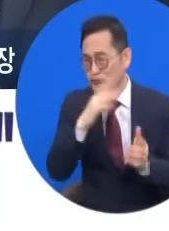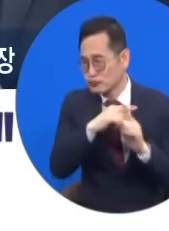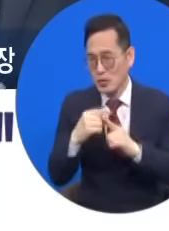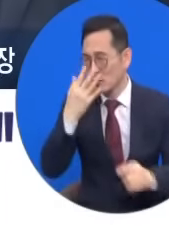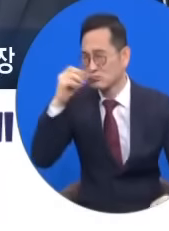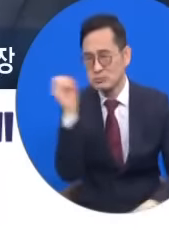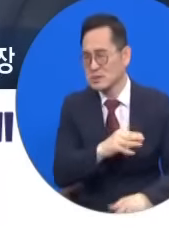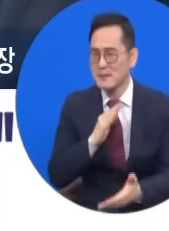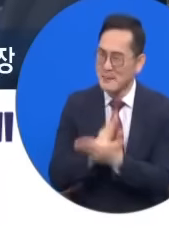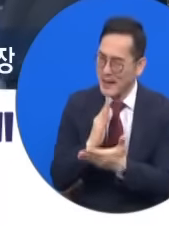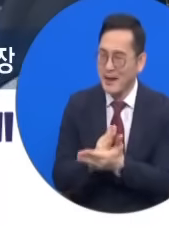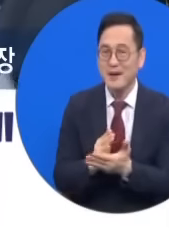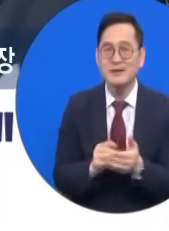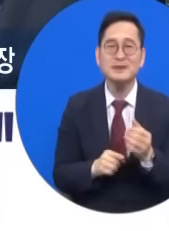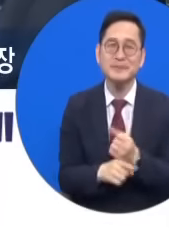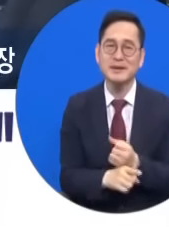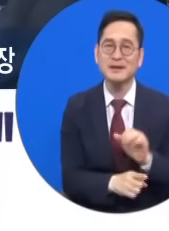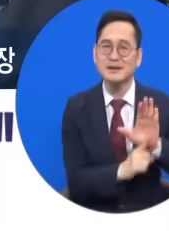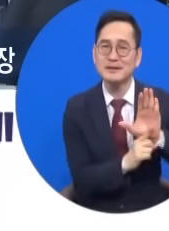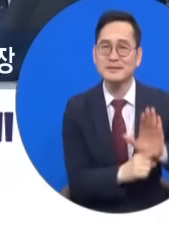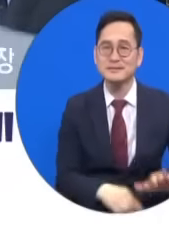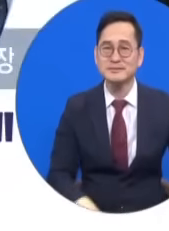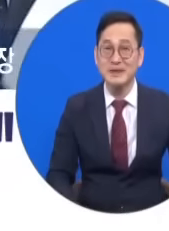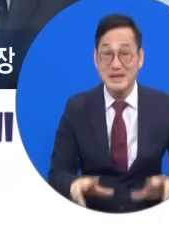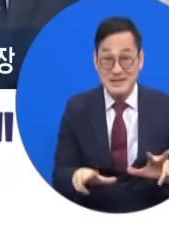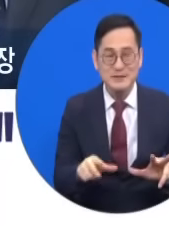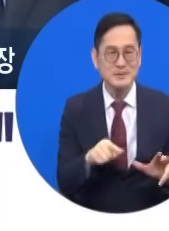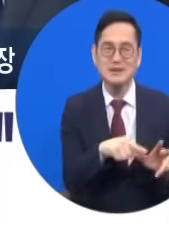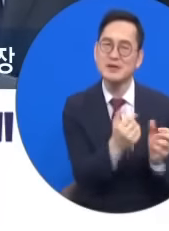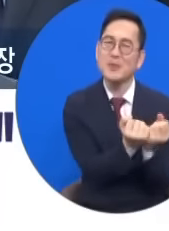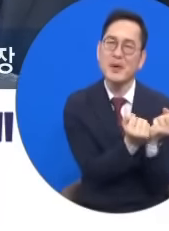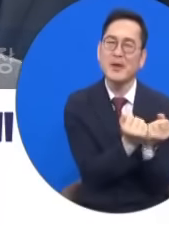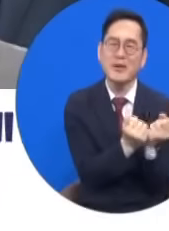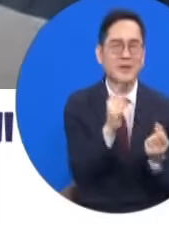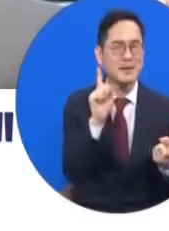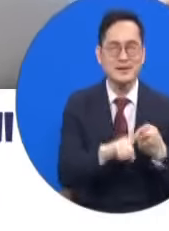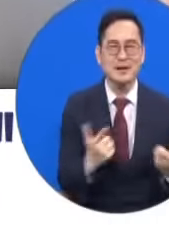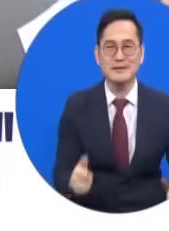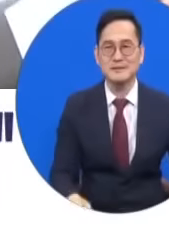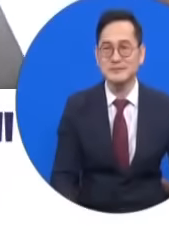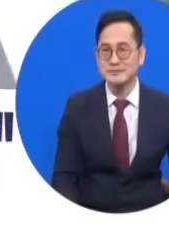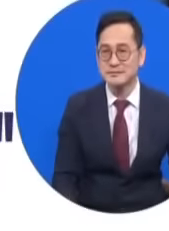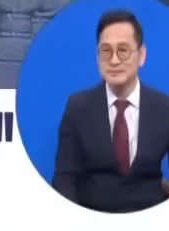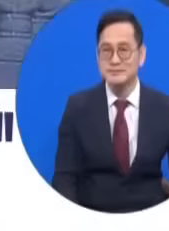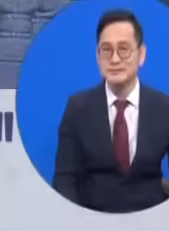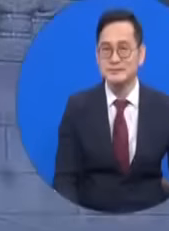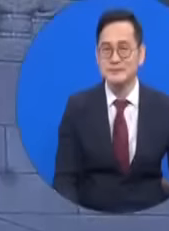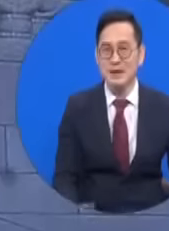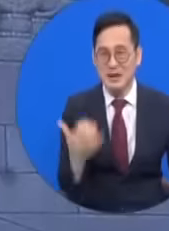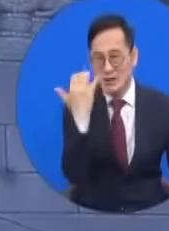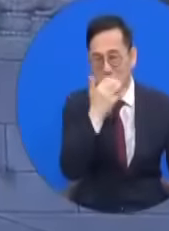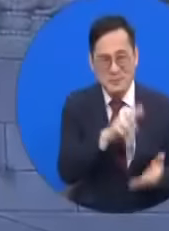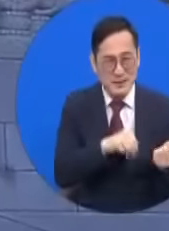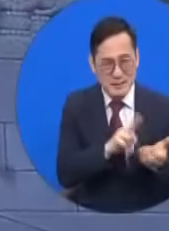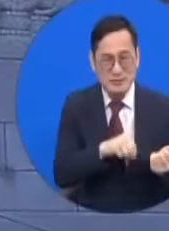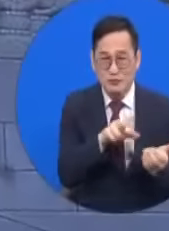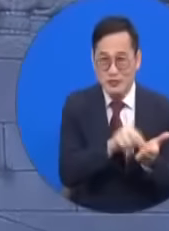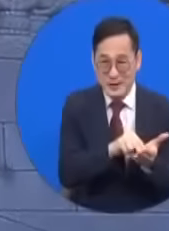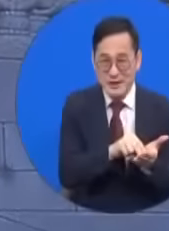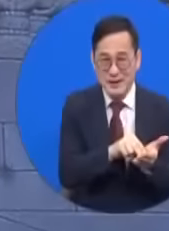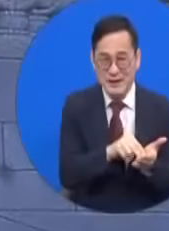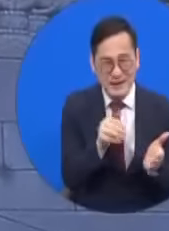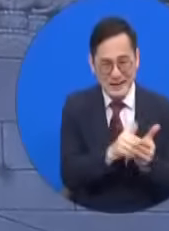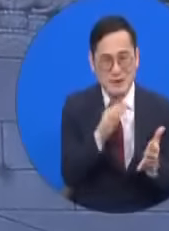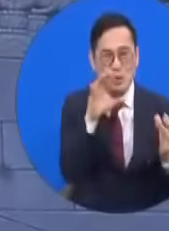판단해서 올렸는데 지금 상황에서는 적절하지는 않았던 것 같습니다. 성상납 주장까지 동의한다는 건 아니다. 그렇군요. 절대 아니다라는 예. 반박까지